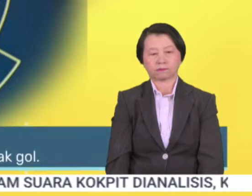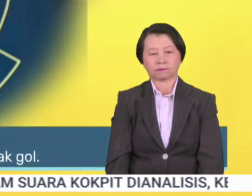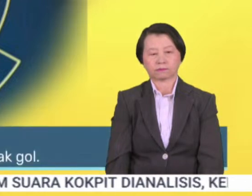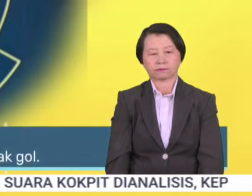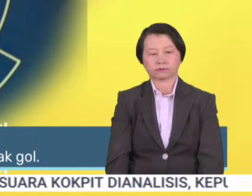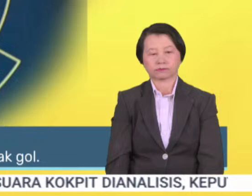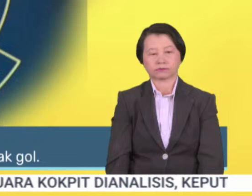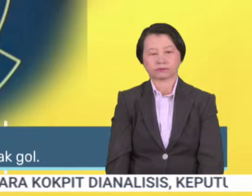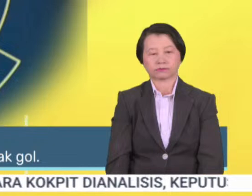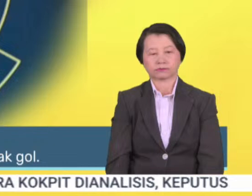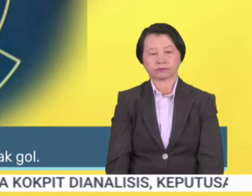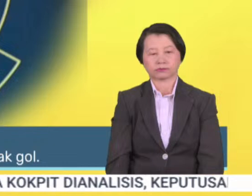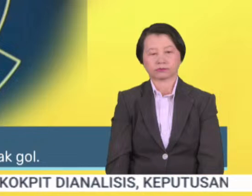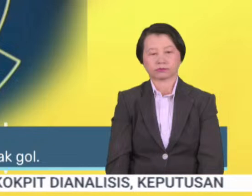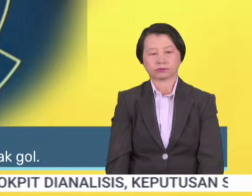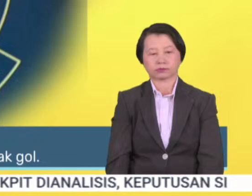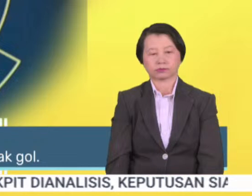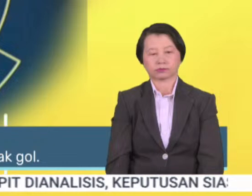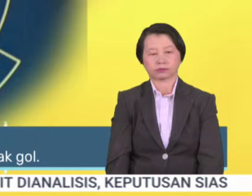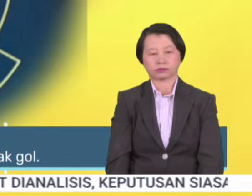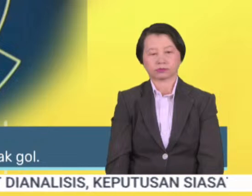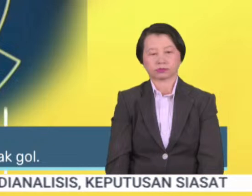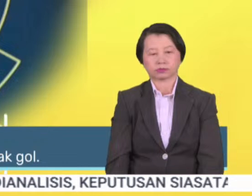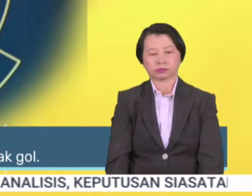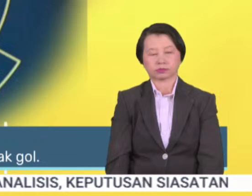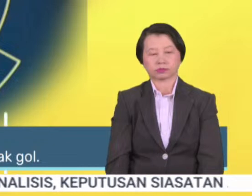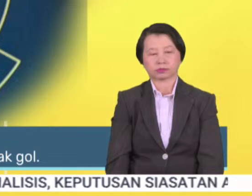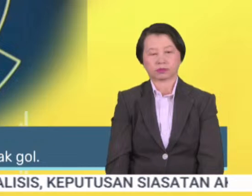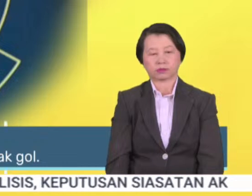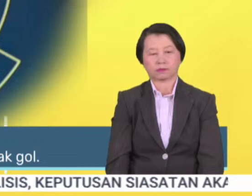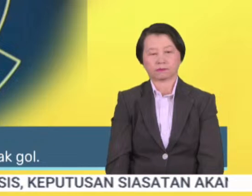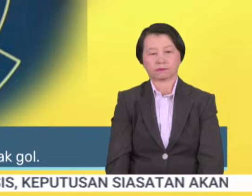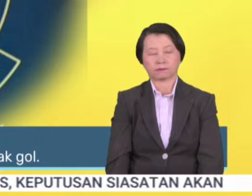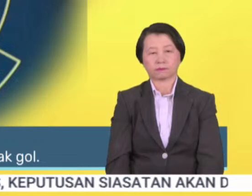game but we were lucky to go second half something